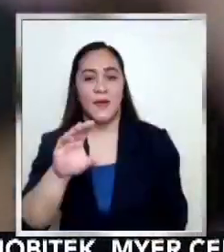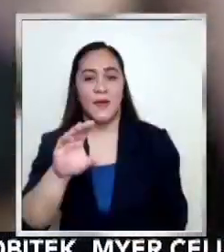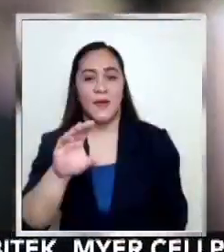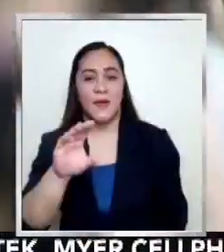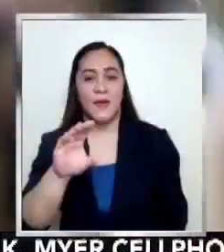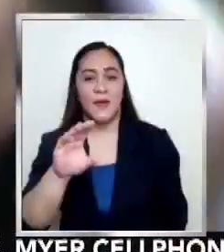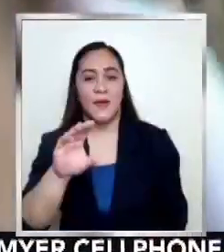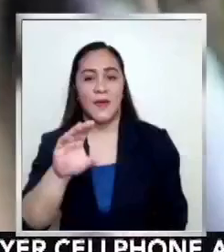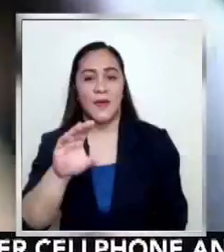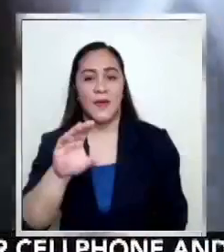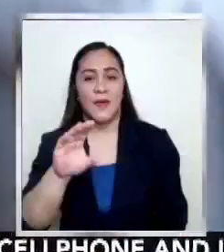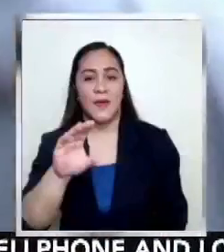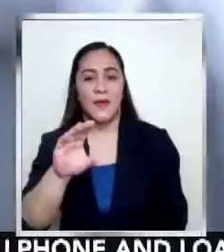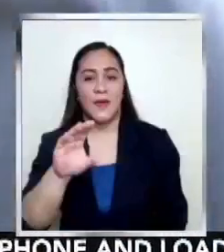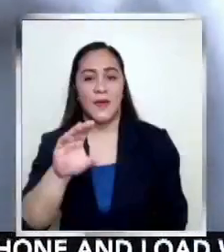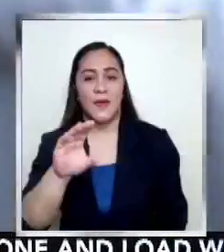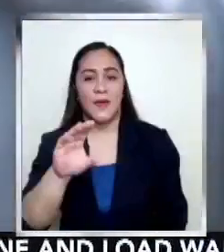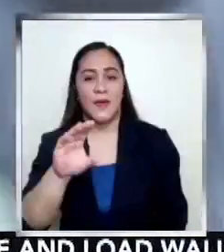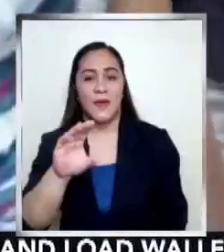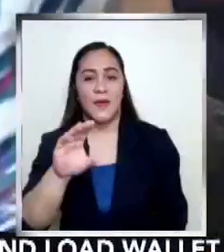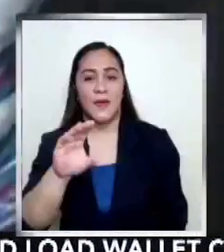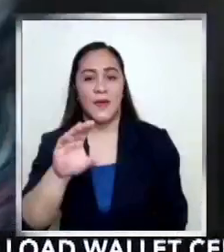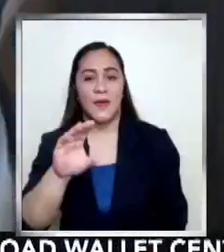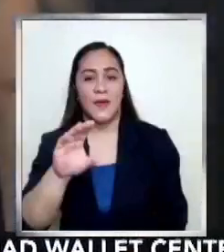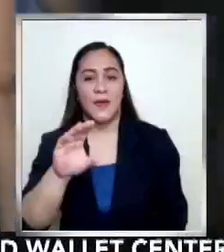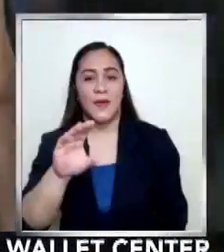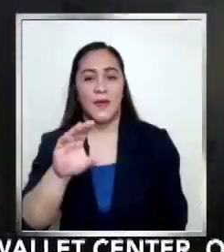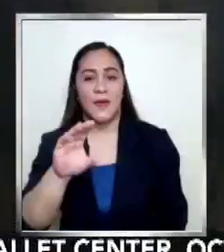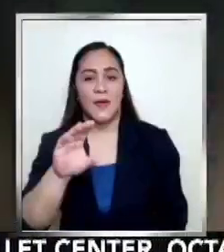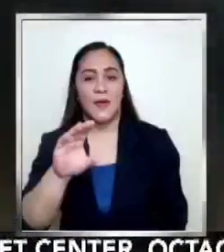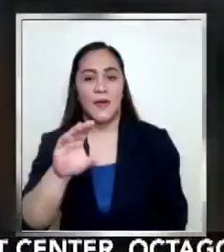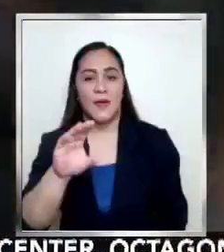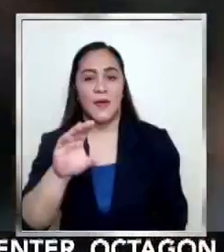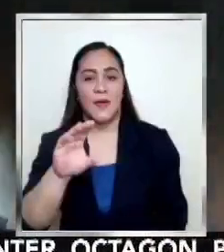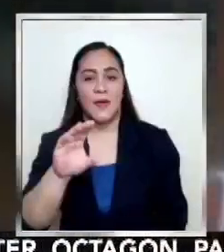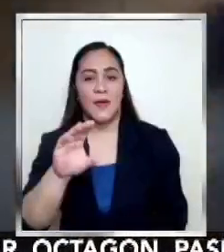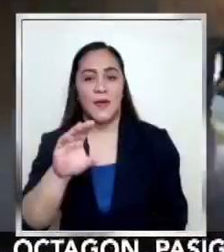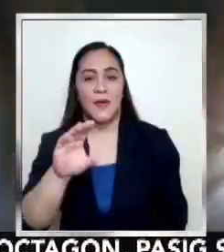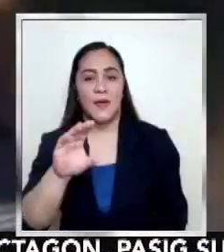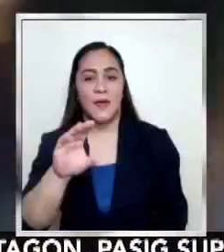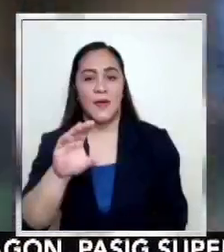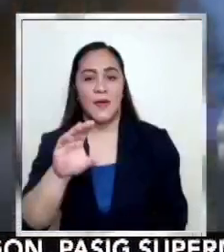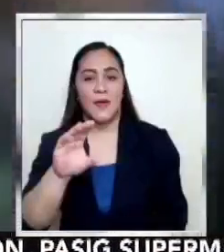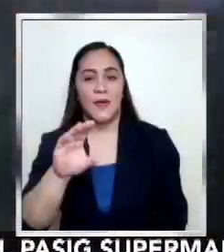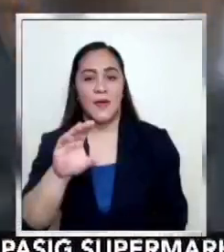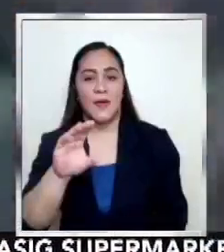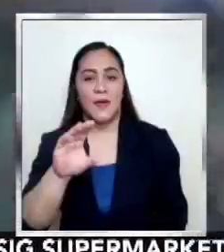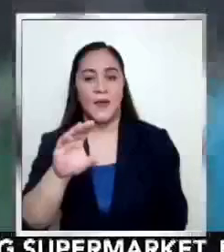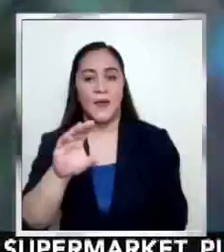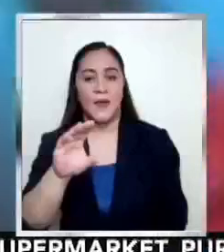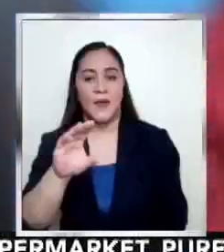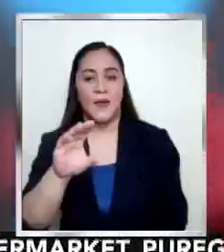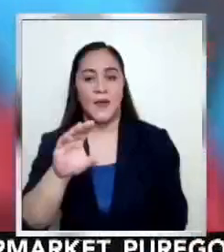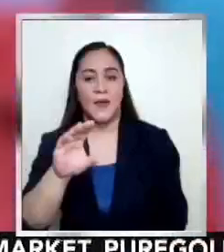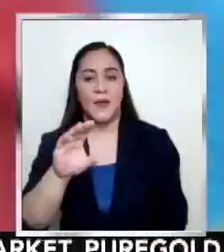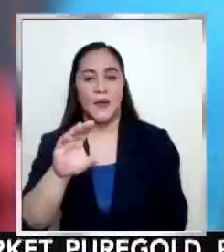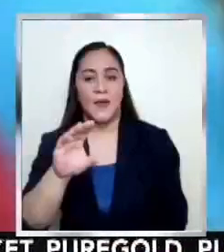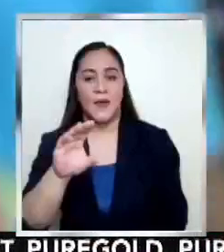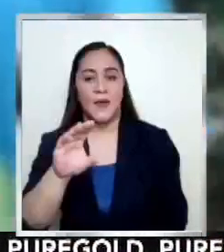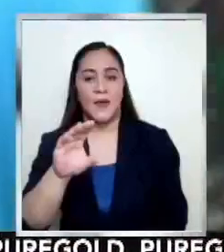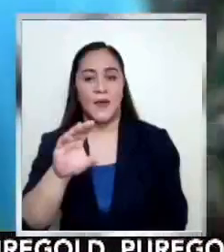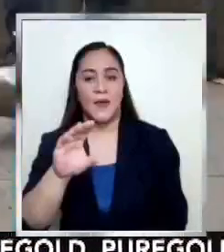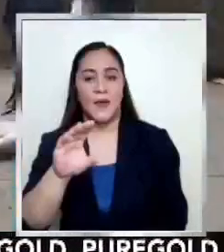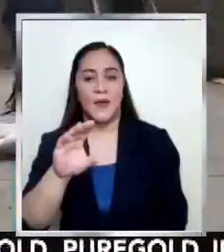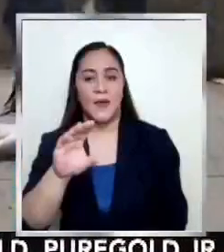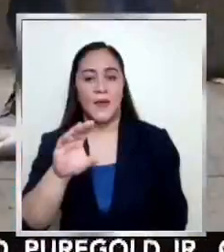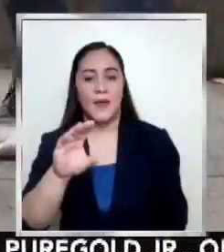Kung pagbabasehan ang pinakahuling survey ng Pulse Asia, 9 sa bawat 10 Pilipino sa buong bansa ang naniniwalang problema ang tinaguriang fake